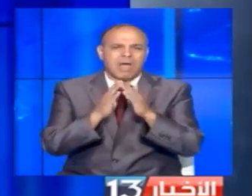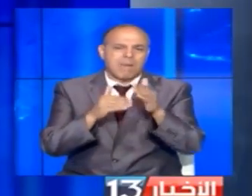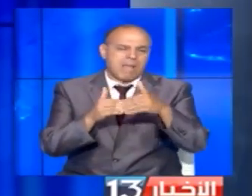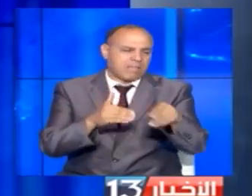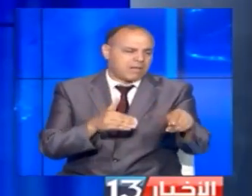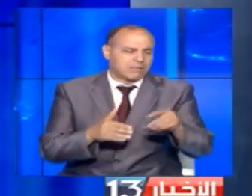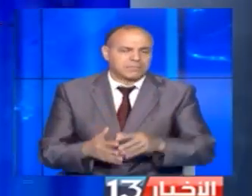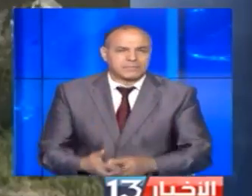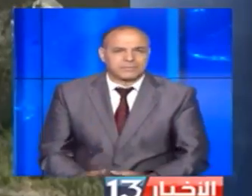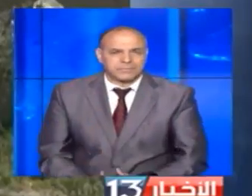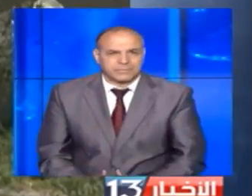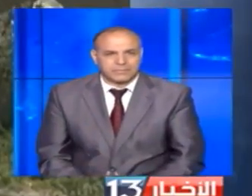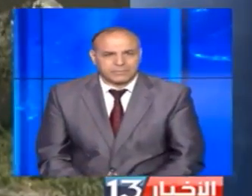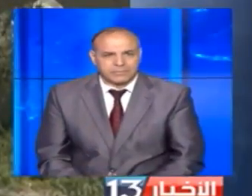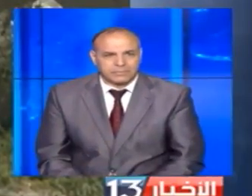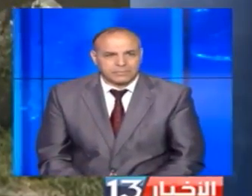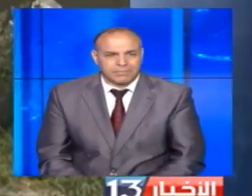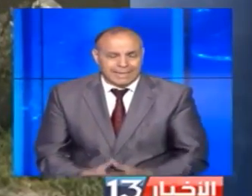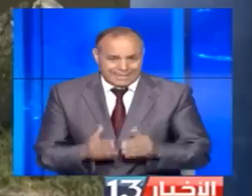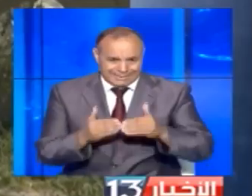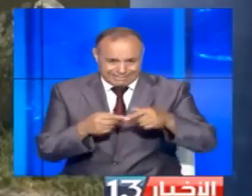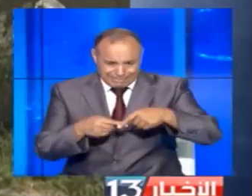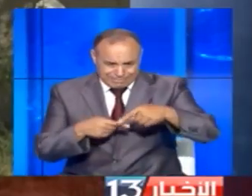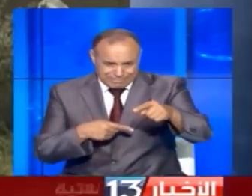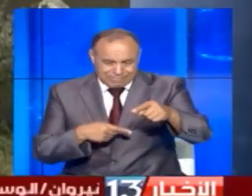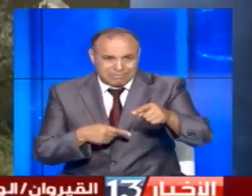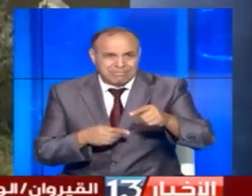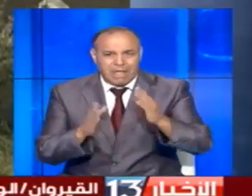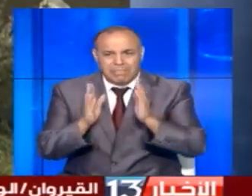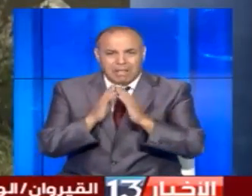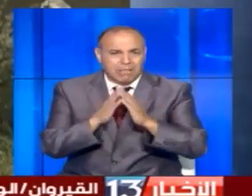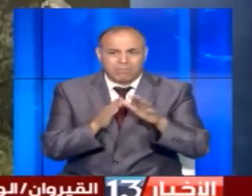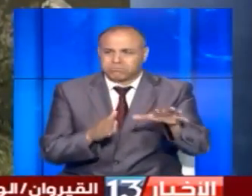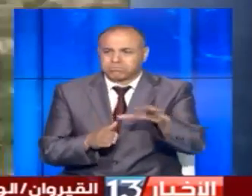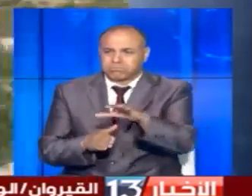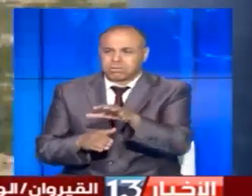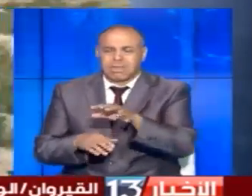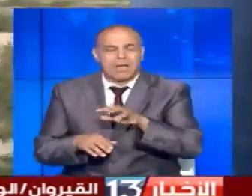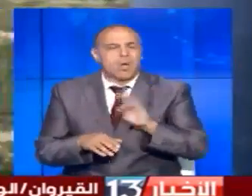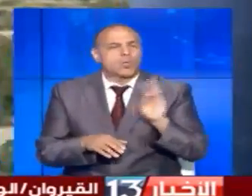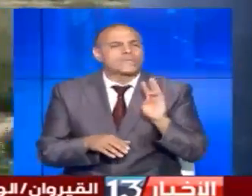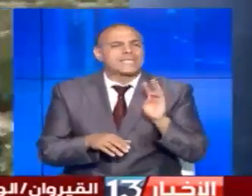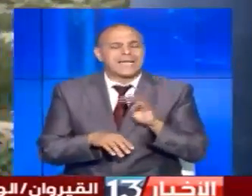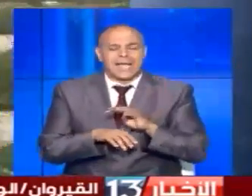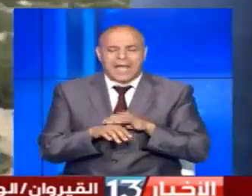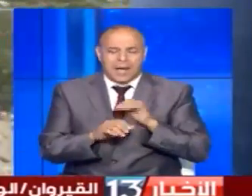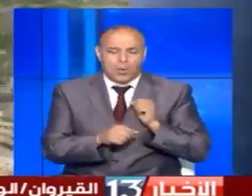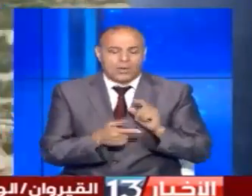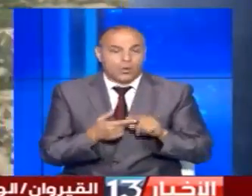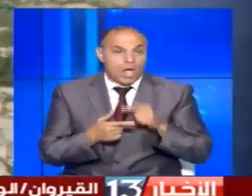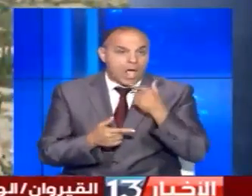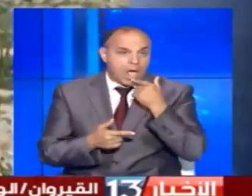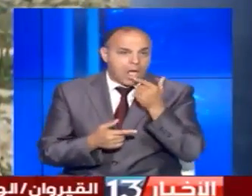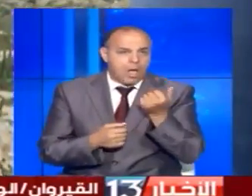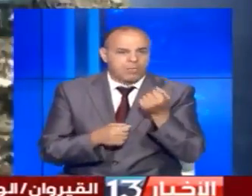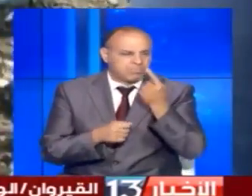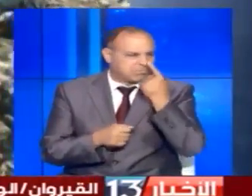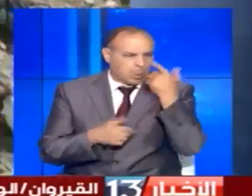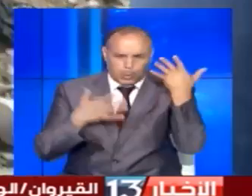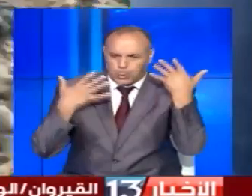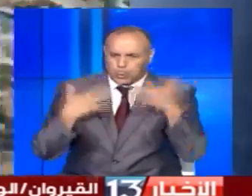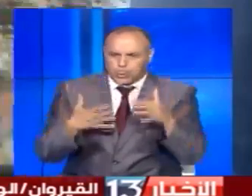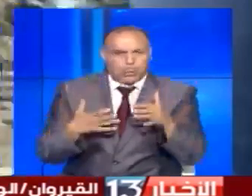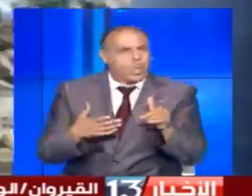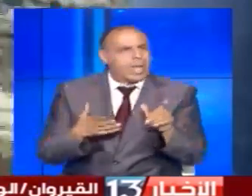مساكنهم. على بعد أمتار من الأحياء السكنية بمعتمدية الوسلاتية تنبعث روائح